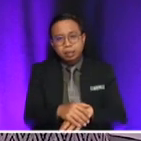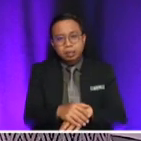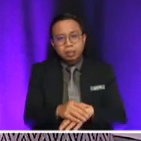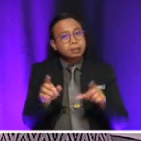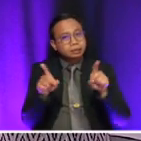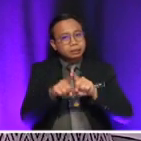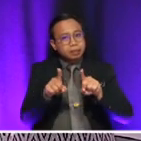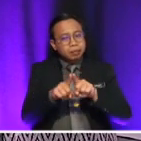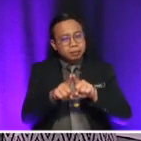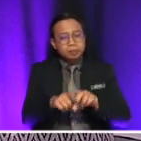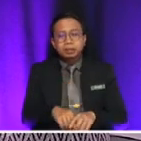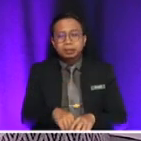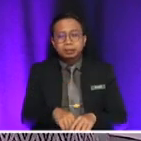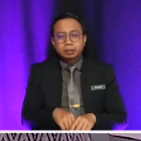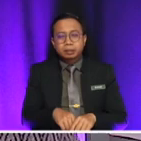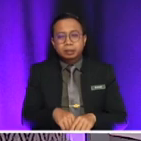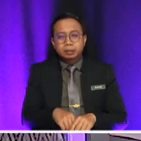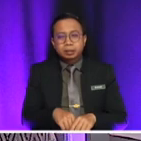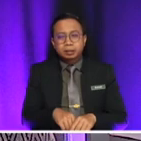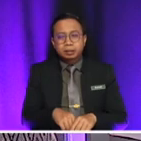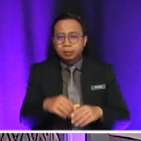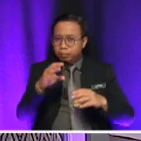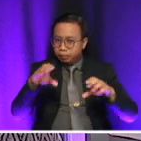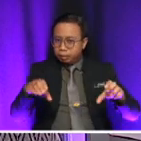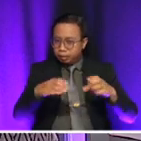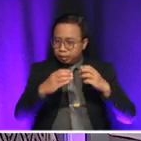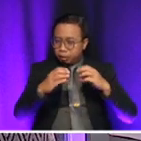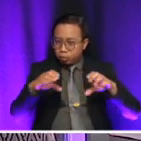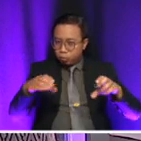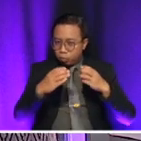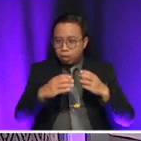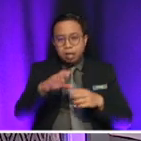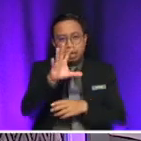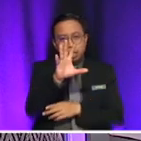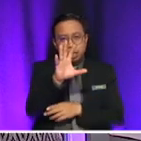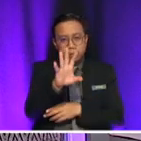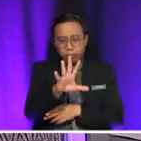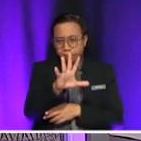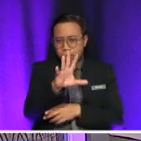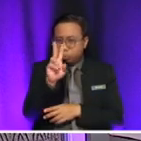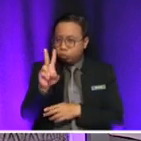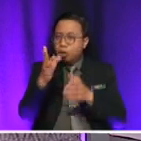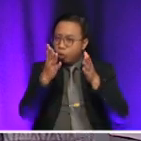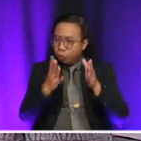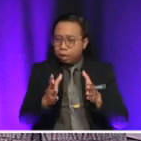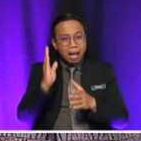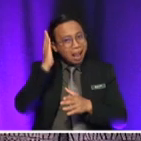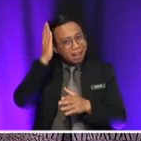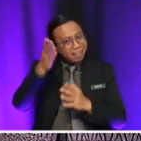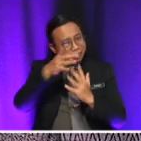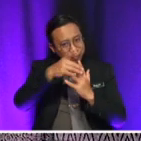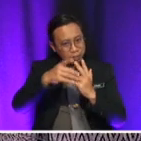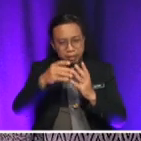bersama-sama membinati sepakat kita pilih 52 orang yang akan dipilih